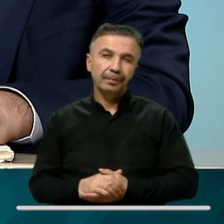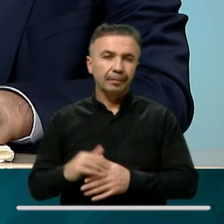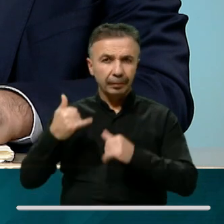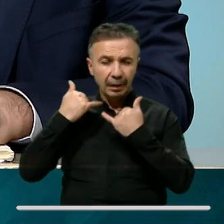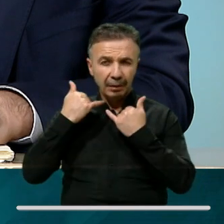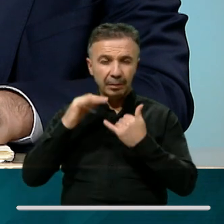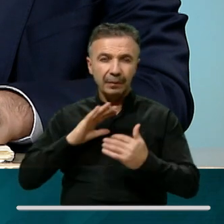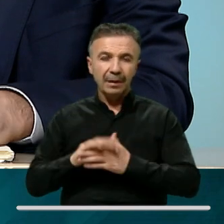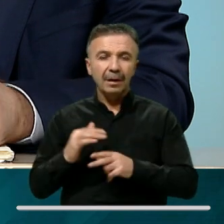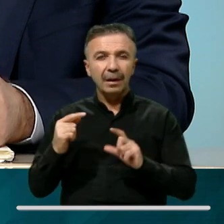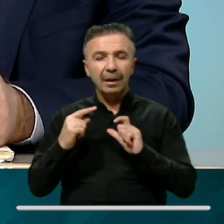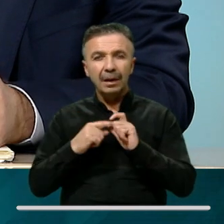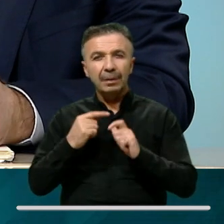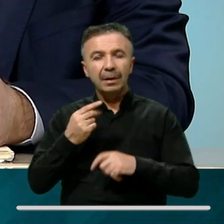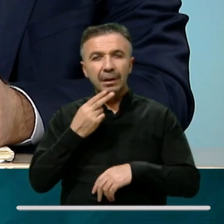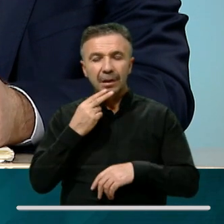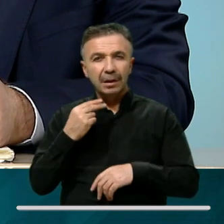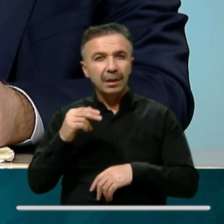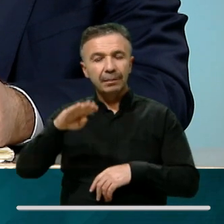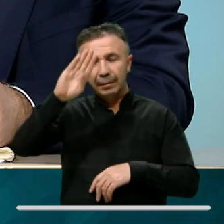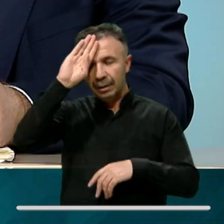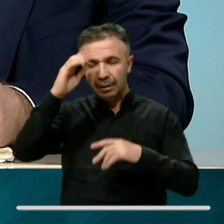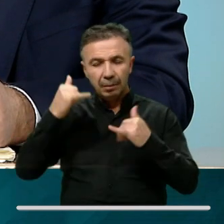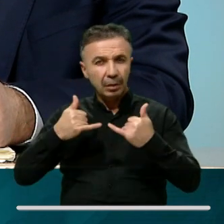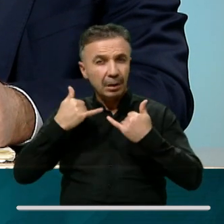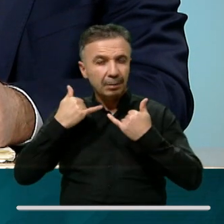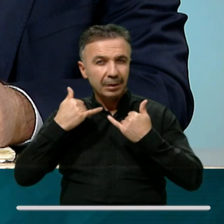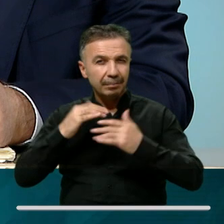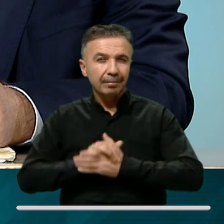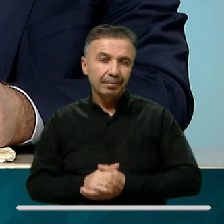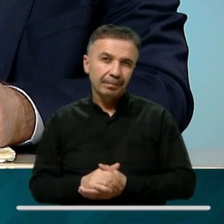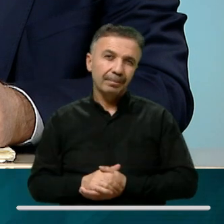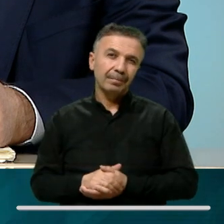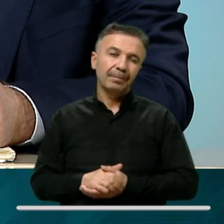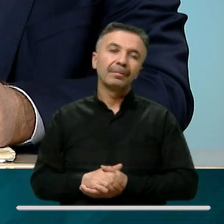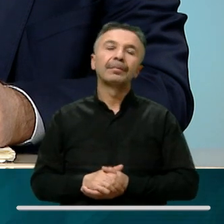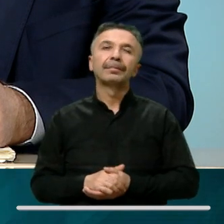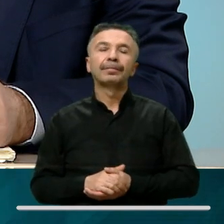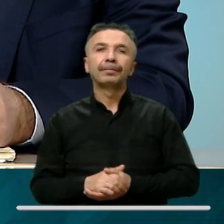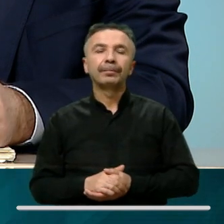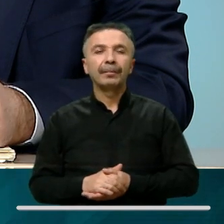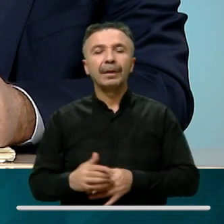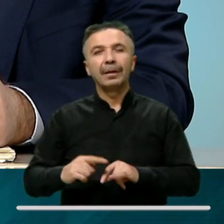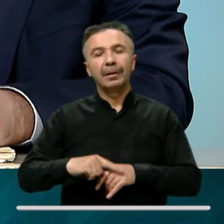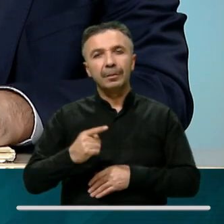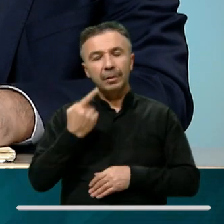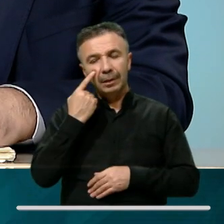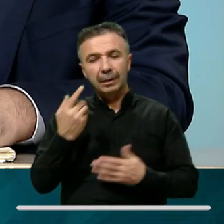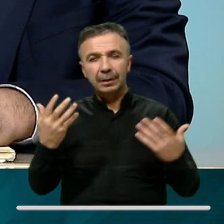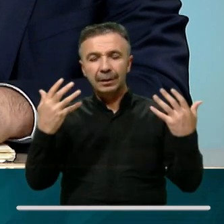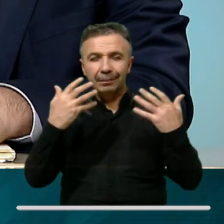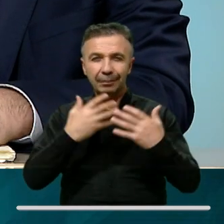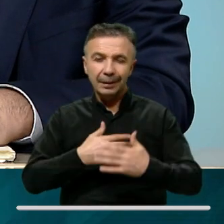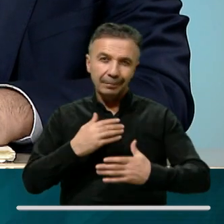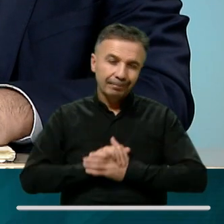daha var. Emine Hanım İstanbul'dan telefon attığımızda. Hoş geldiniz. Hoş bulduk hocam. Hayırlı akşamlar.